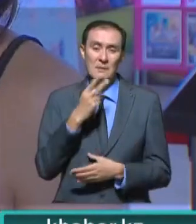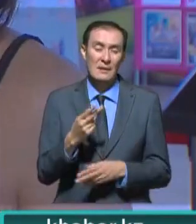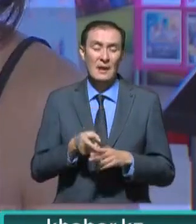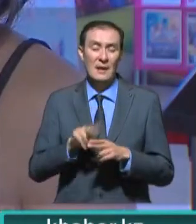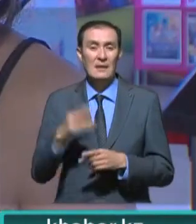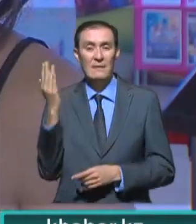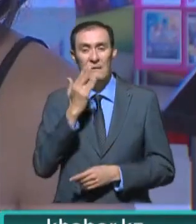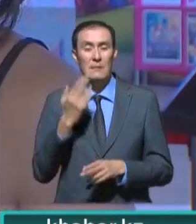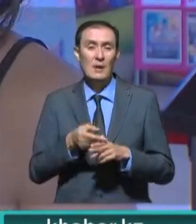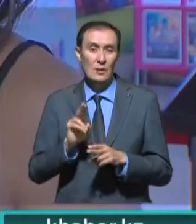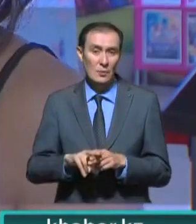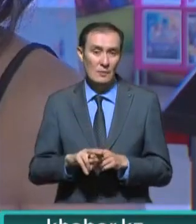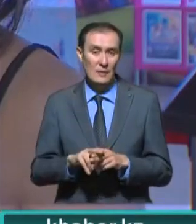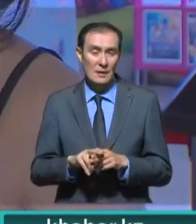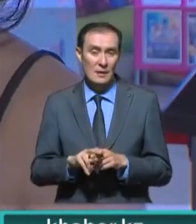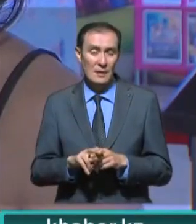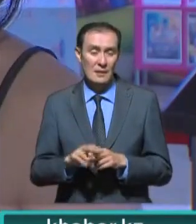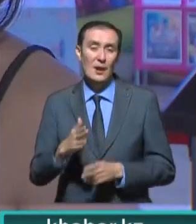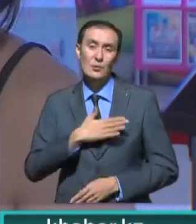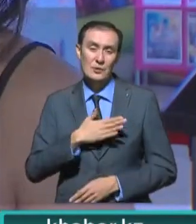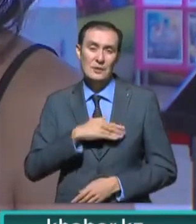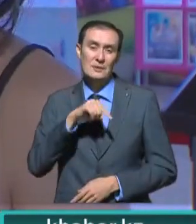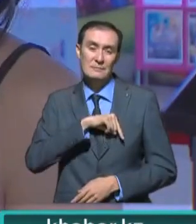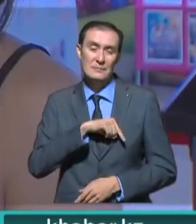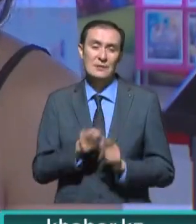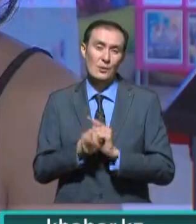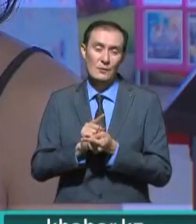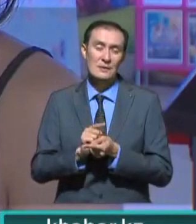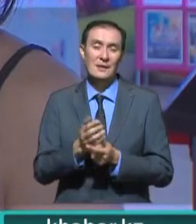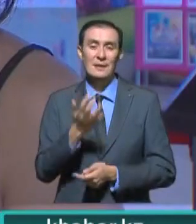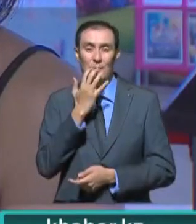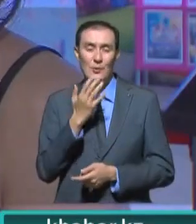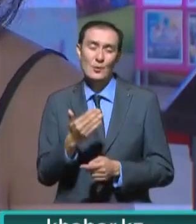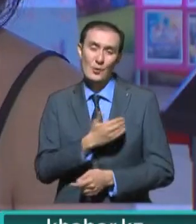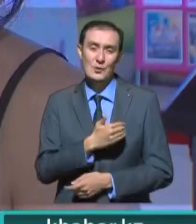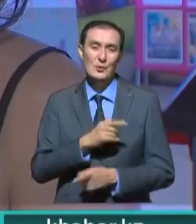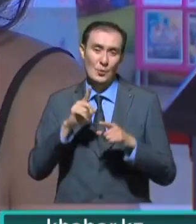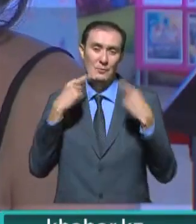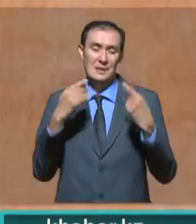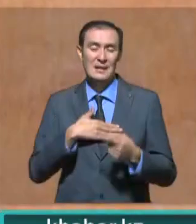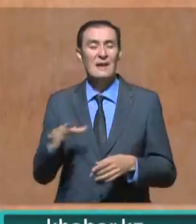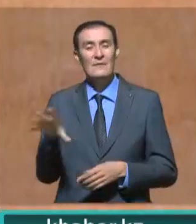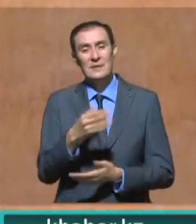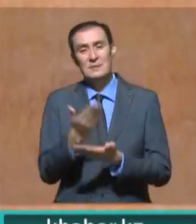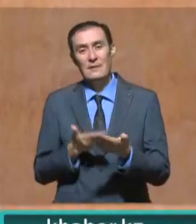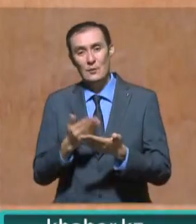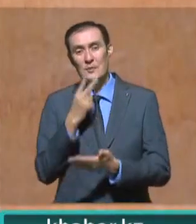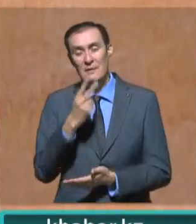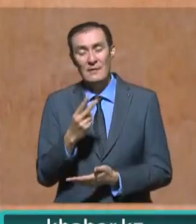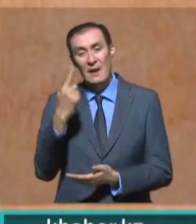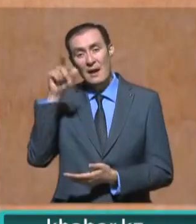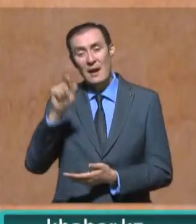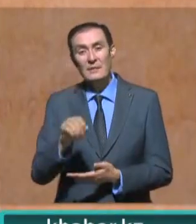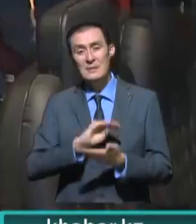фильм, после которого на душе вот тепло и хочется улыбаться. Я всем советую посмотреть. Авторами